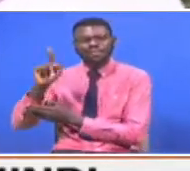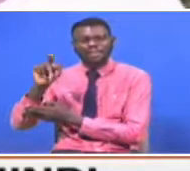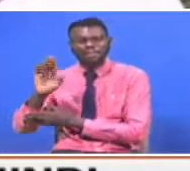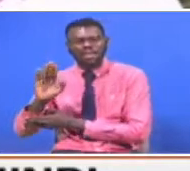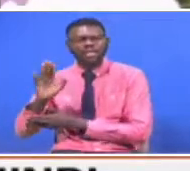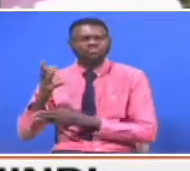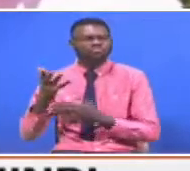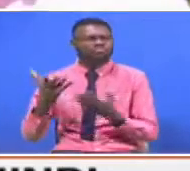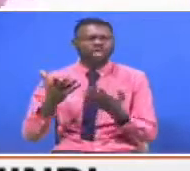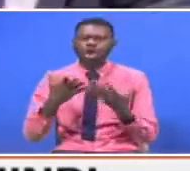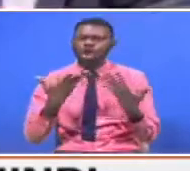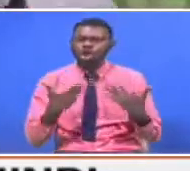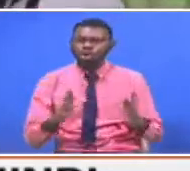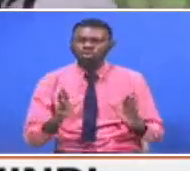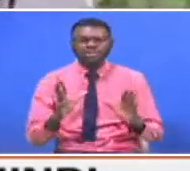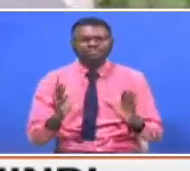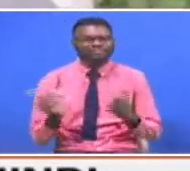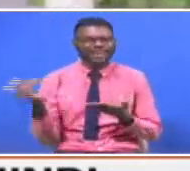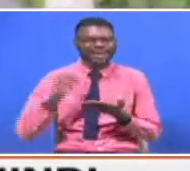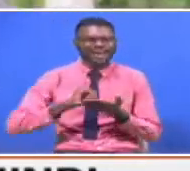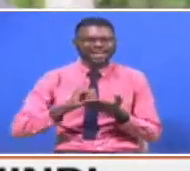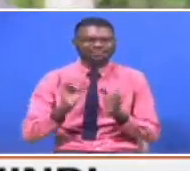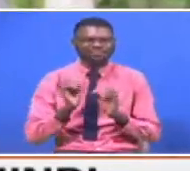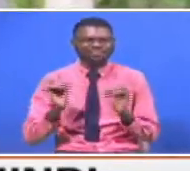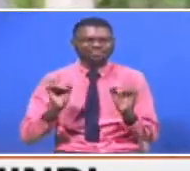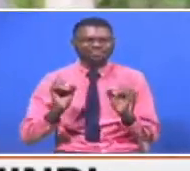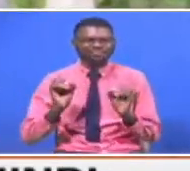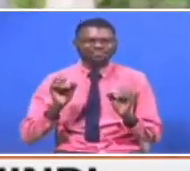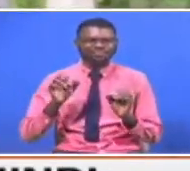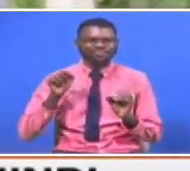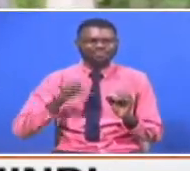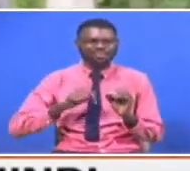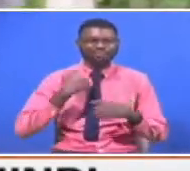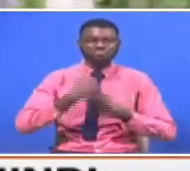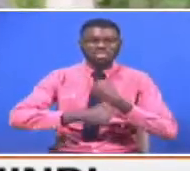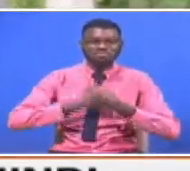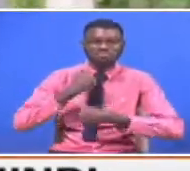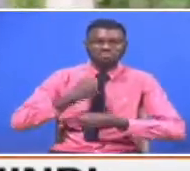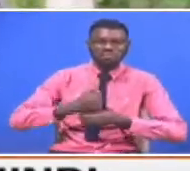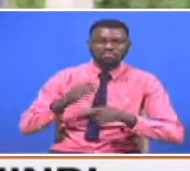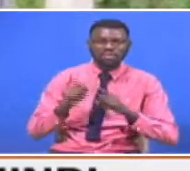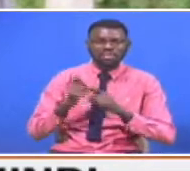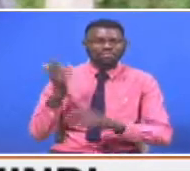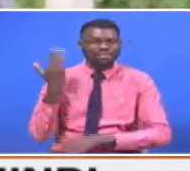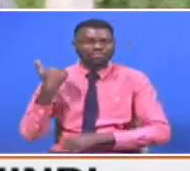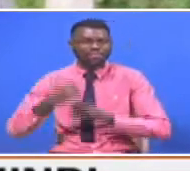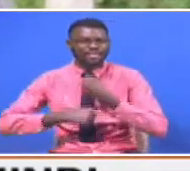hasara tutakayopata. Hii mwaka sio mwaka kama hiyo iliyopita.